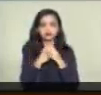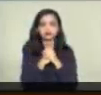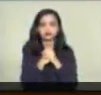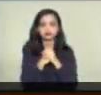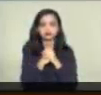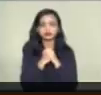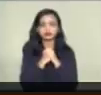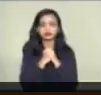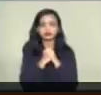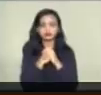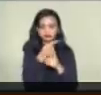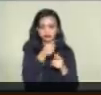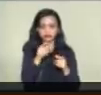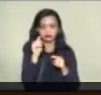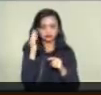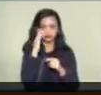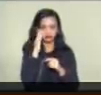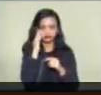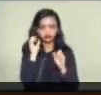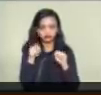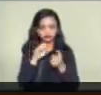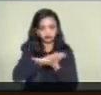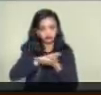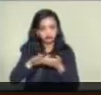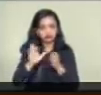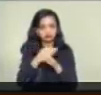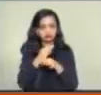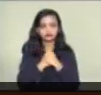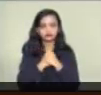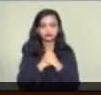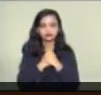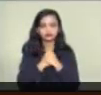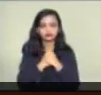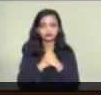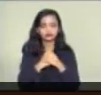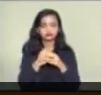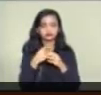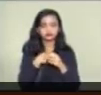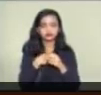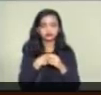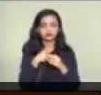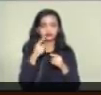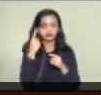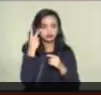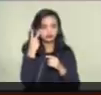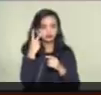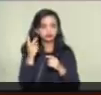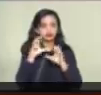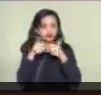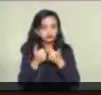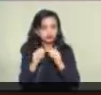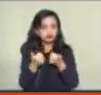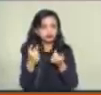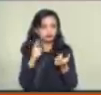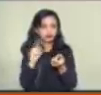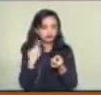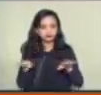problema. Sika mo lang makaayos. Ang na kami to eh ka. Mahala magdyanak mo no. Kasanuti na siyang